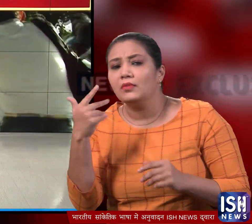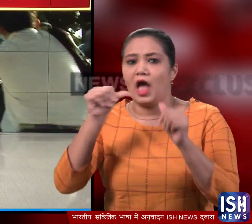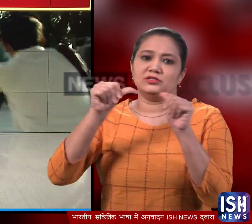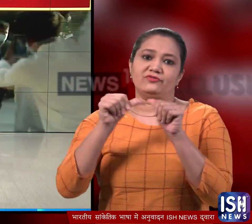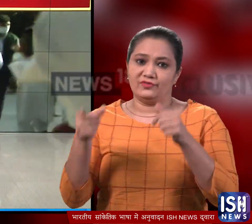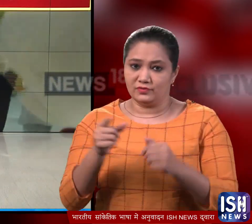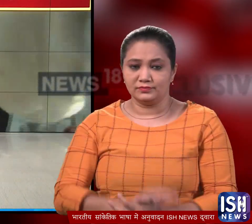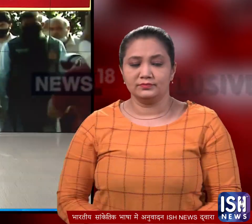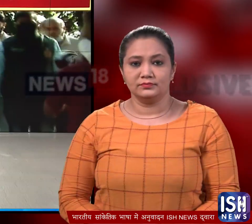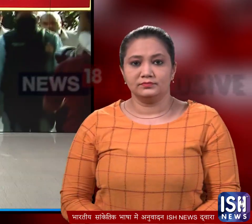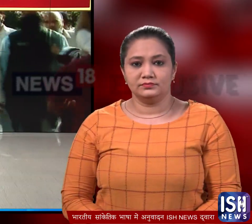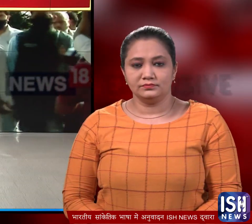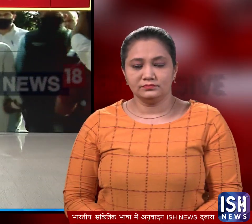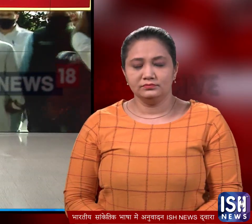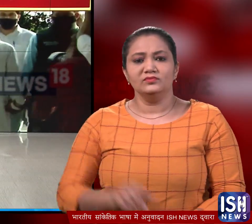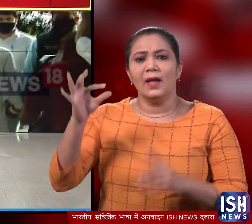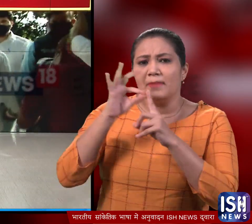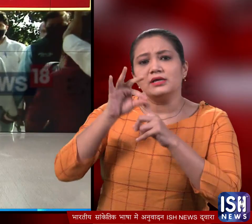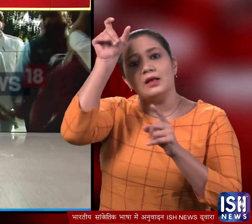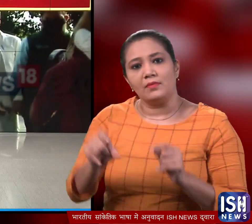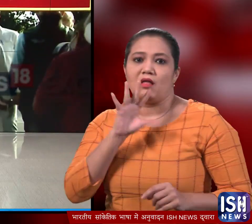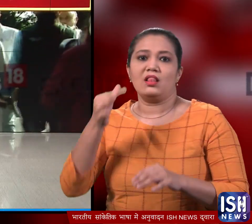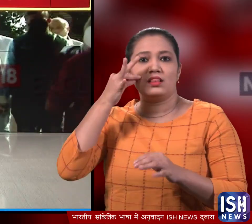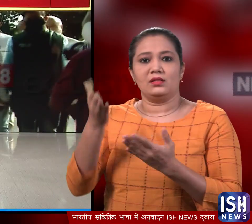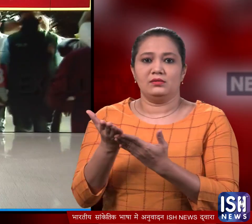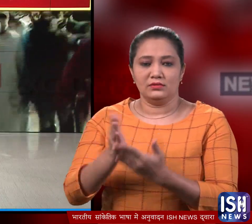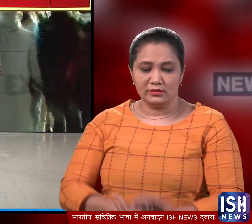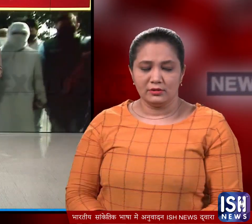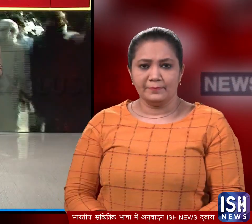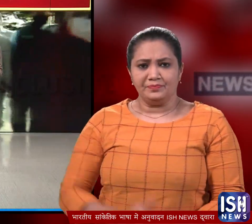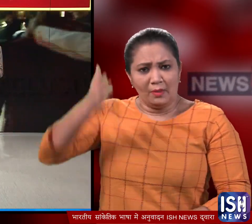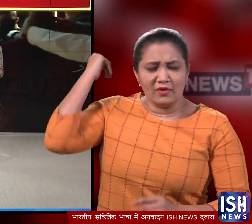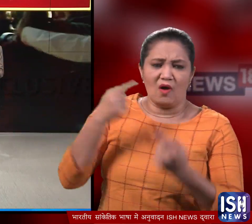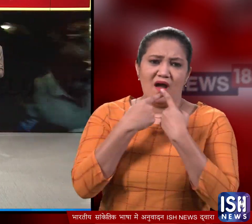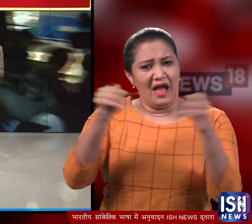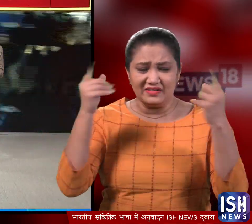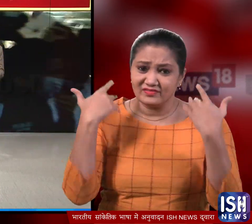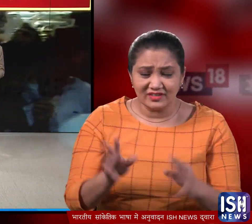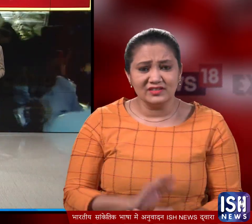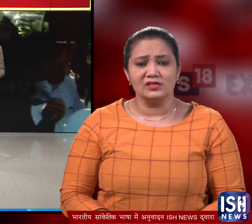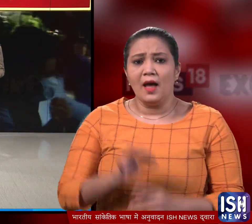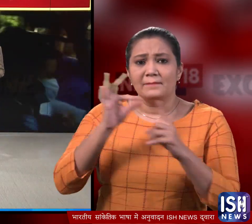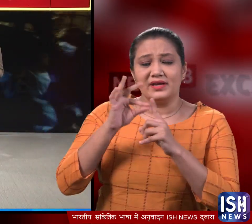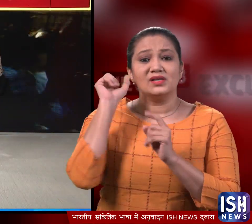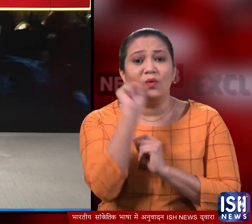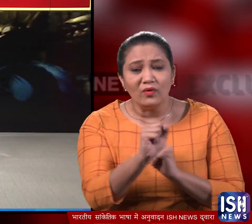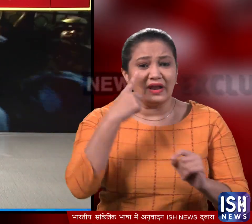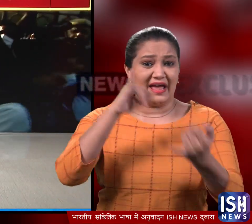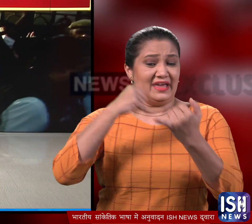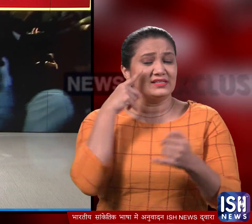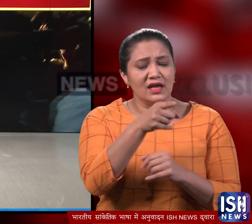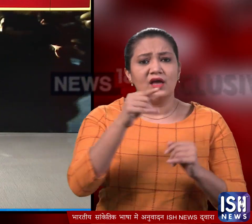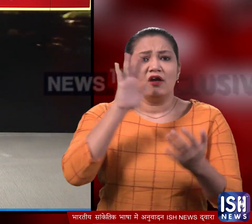जा रहा है। दावा किया गया कि वो पाकिस्तान का नागरिक है। कुछ दिन पहले अलर्ट जारी किया गया था कि पाकिस्तान की खुफिया एजेंसी